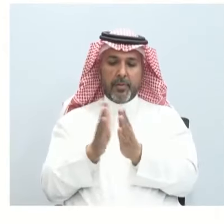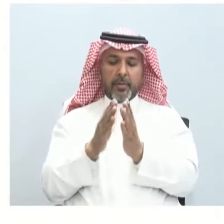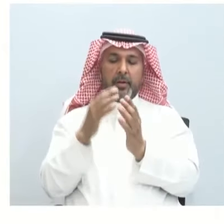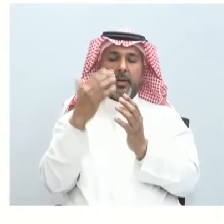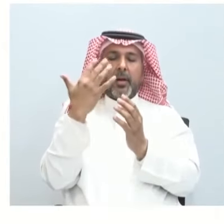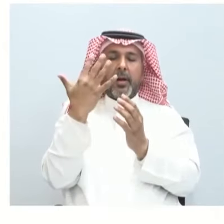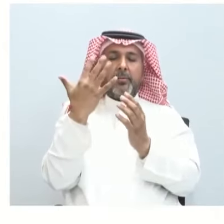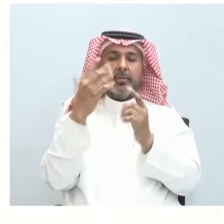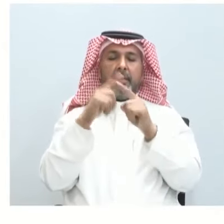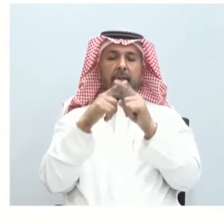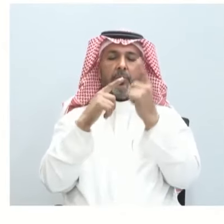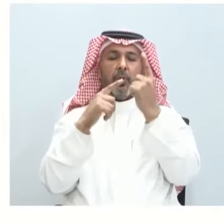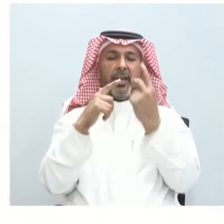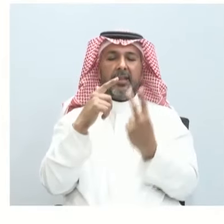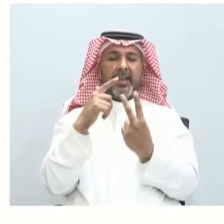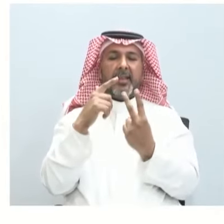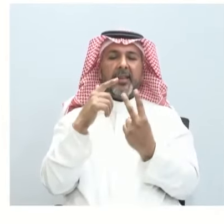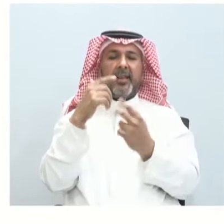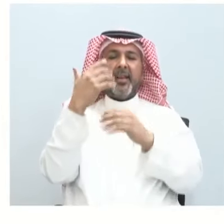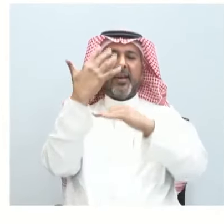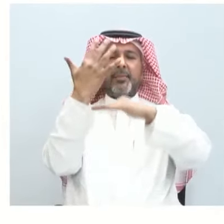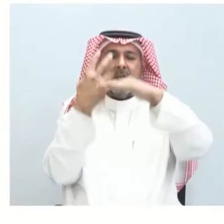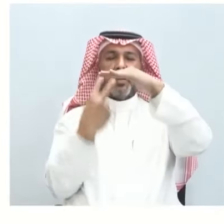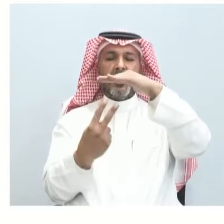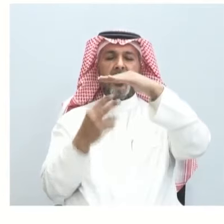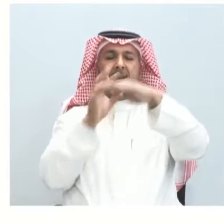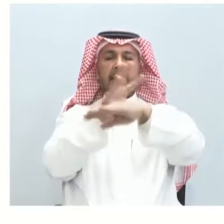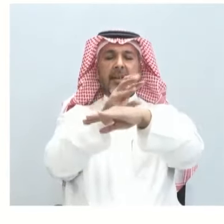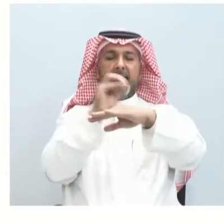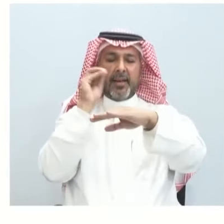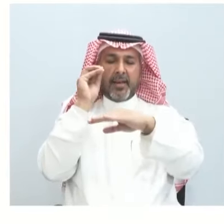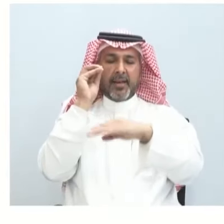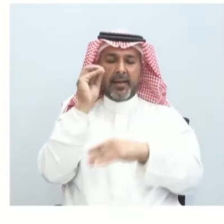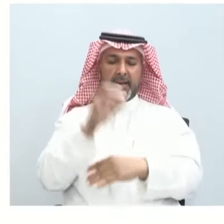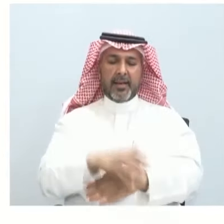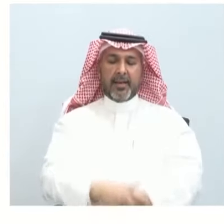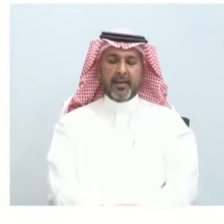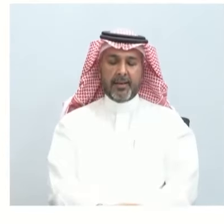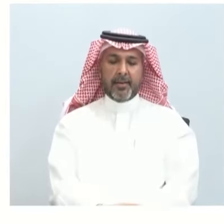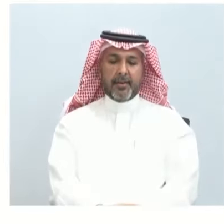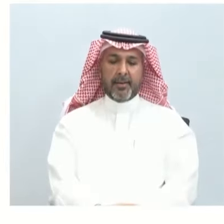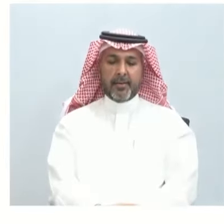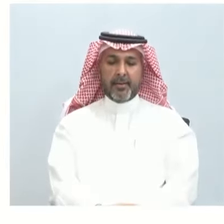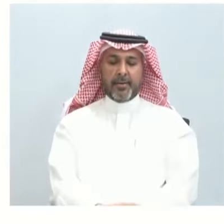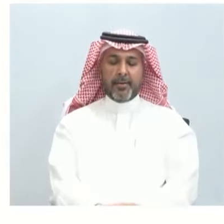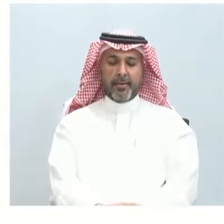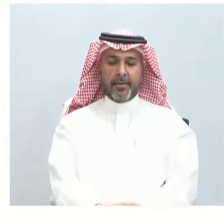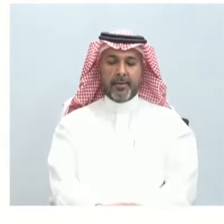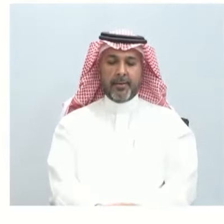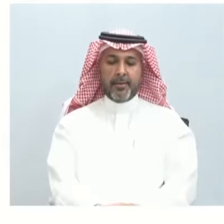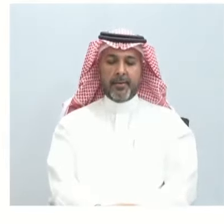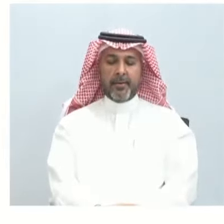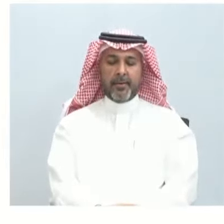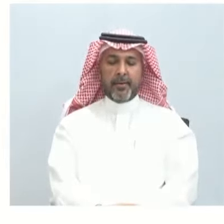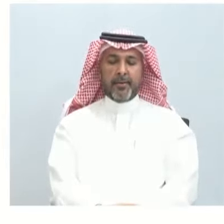اربعه يساوي اثنين هاء تربيع اما نص ضرب خمسه عباره عن اثنين ونص اذا هذا